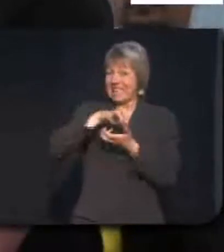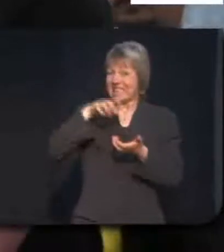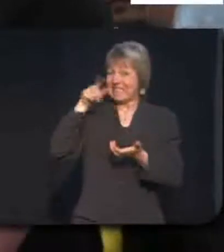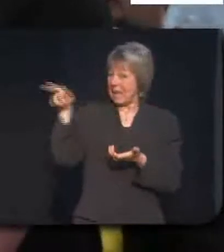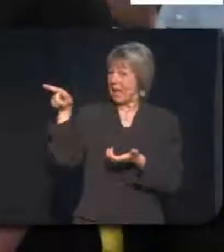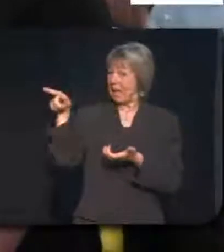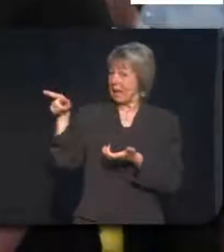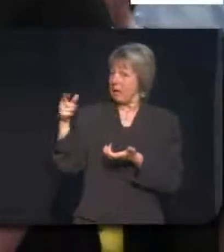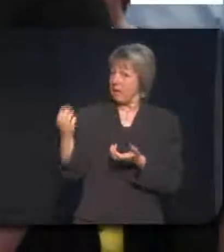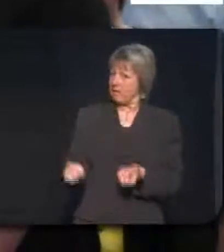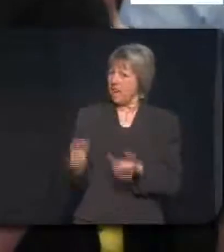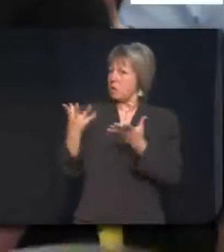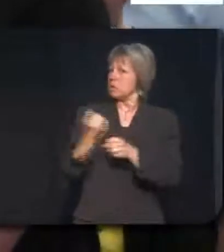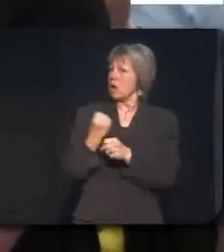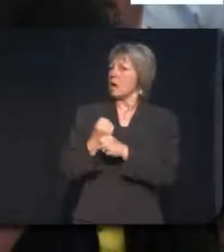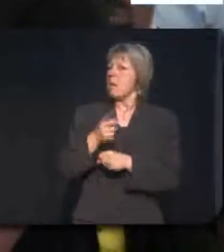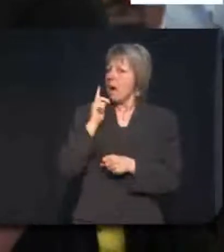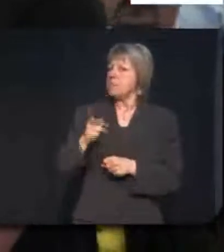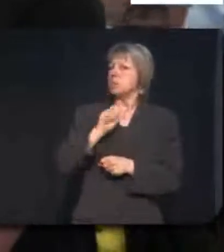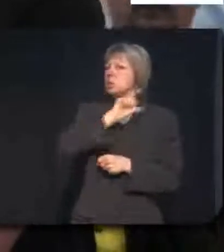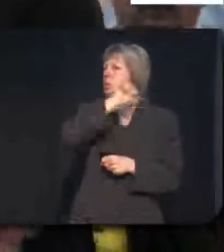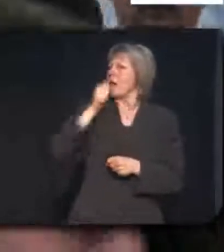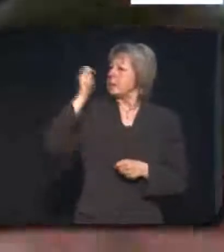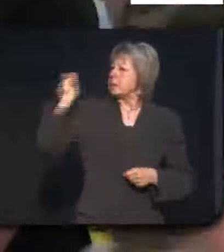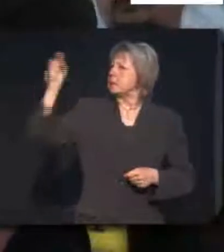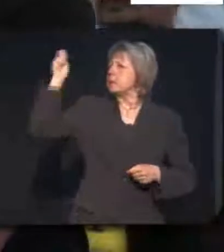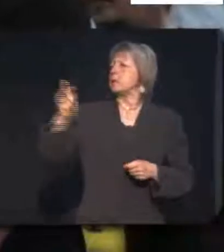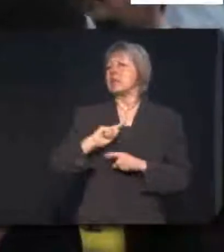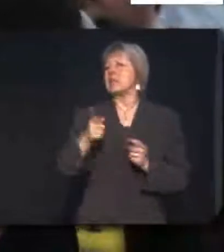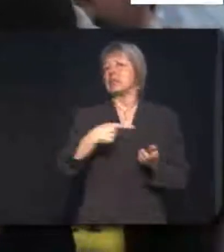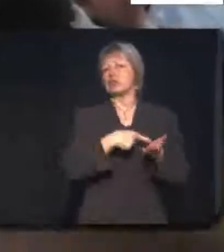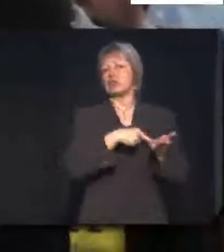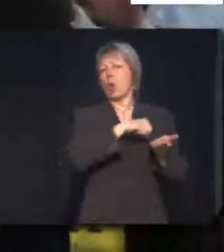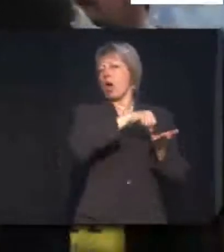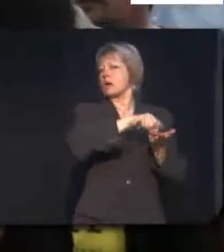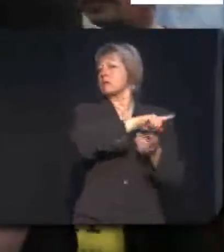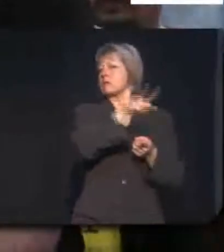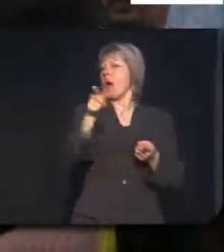müssen auch in erster Linie zur Verantwortung gezogen werden und nicht die Steuerzahler